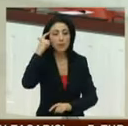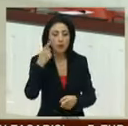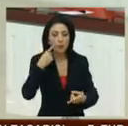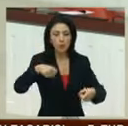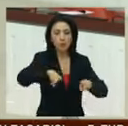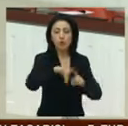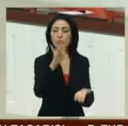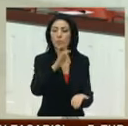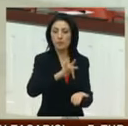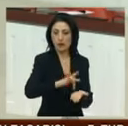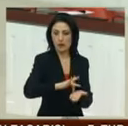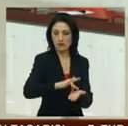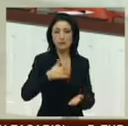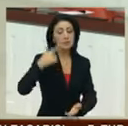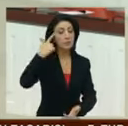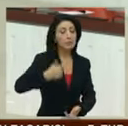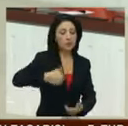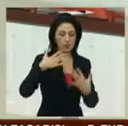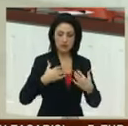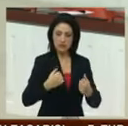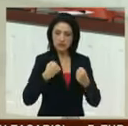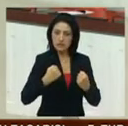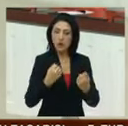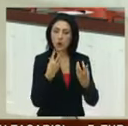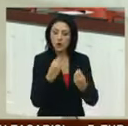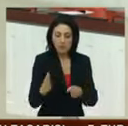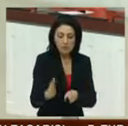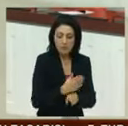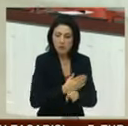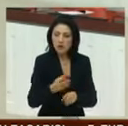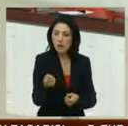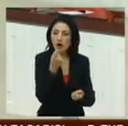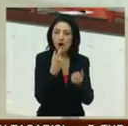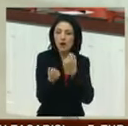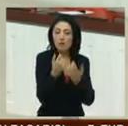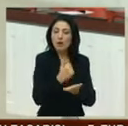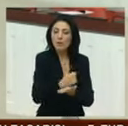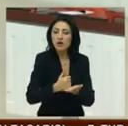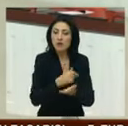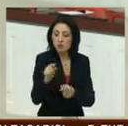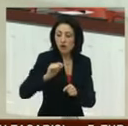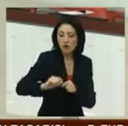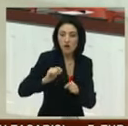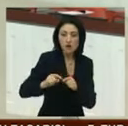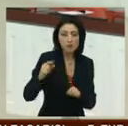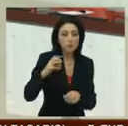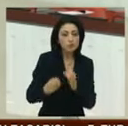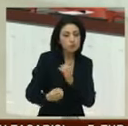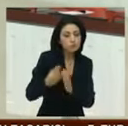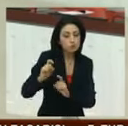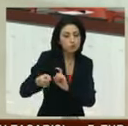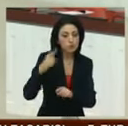merkezidir. Başbakanın sağlığına kavuşmasında kullanılan araç ve ilaçların tamamının bu ekonominin buluşlarından